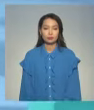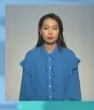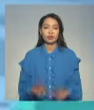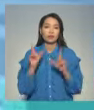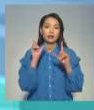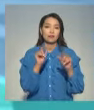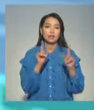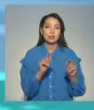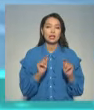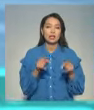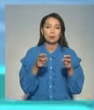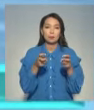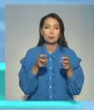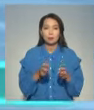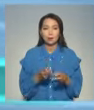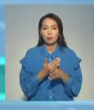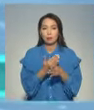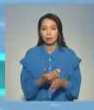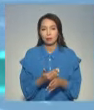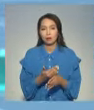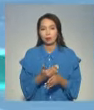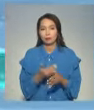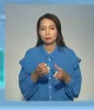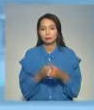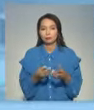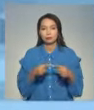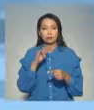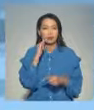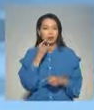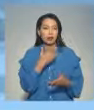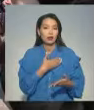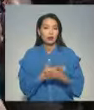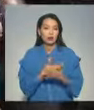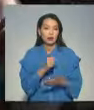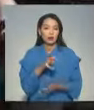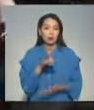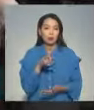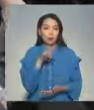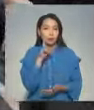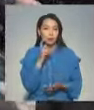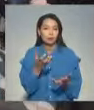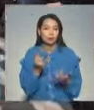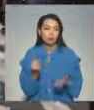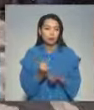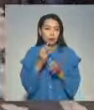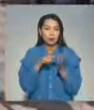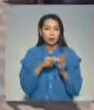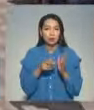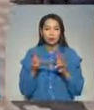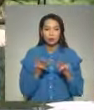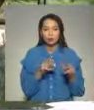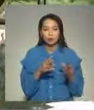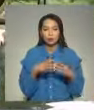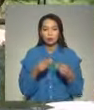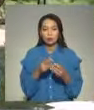Выездные регистрации брака помогли организовать молодым павлодарцам активисты Аманат. Молодожены получили поддержку по проекту «Бакытты отбасы».